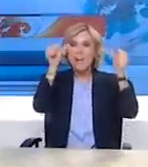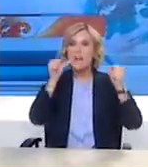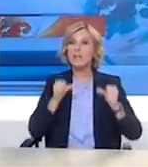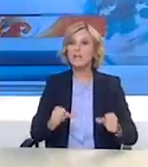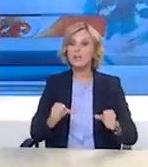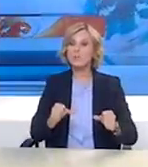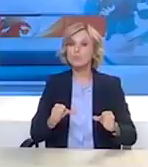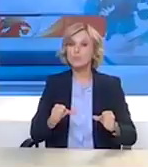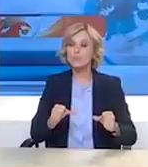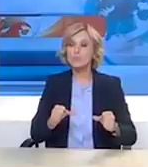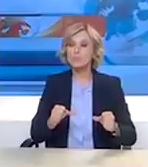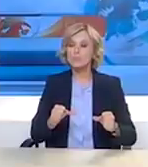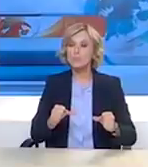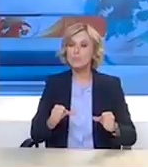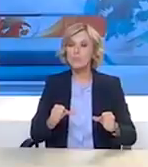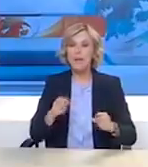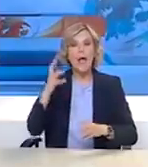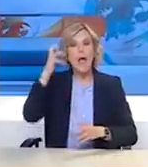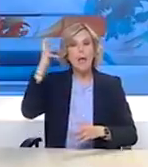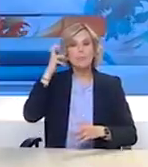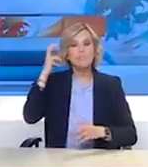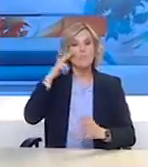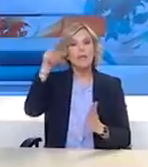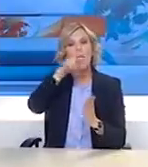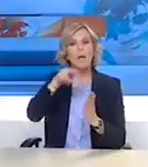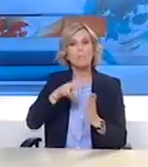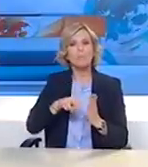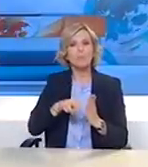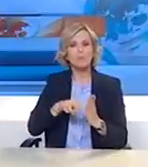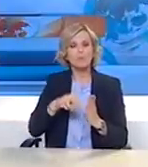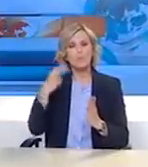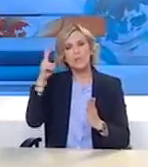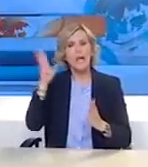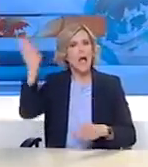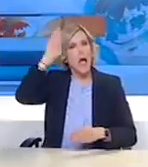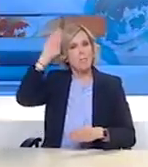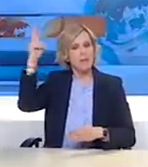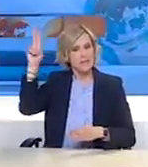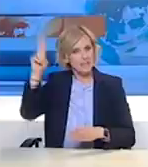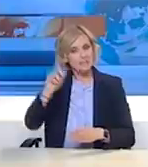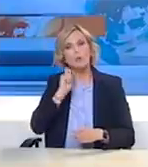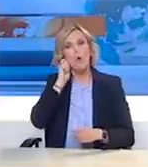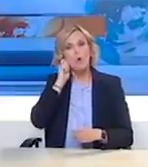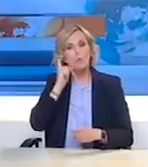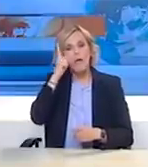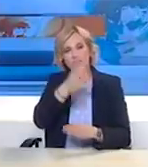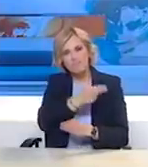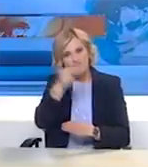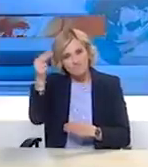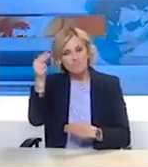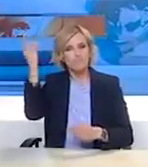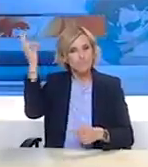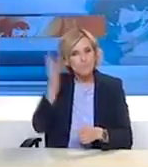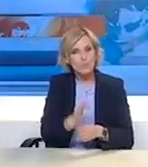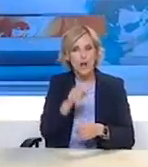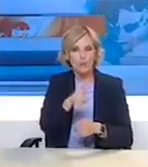προχθές στην επιστημονική επιθεώρηση του New England Journal of Medicine των ΗΠΑ, που είναι ένα από τα πιο έγκυρα ιατρικά